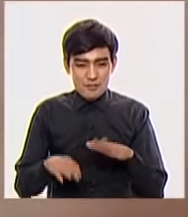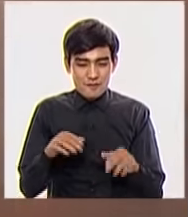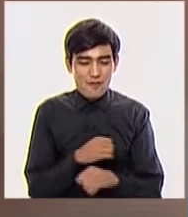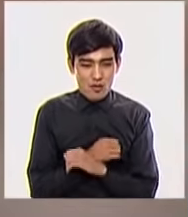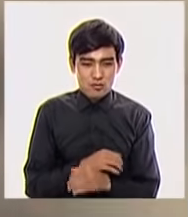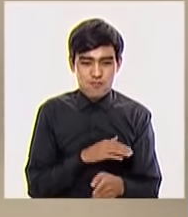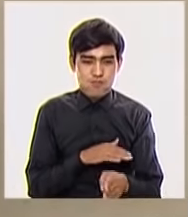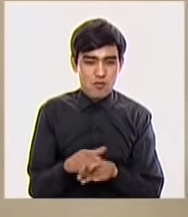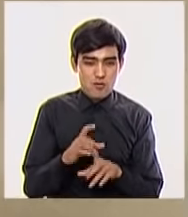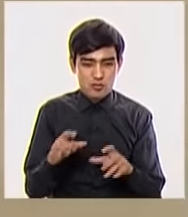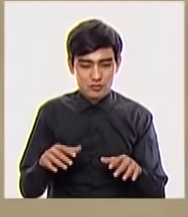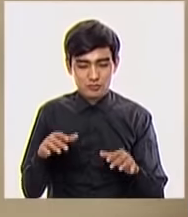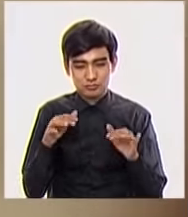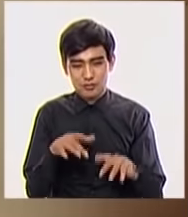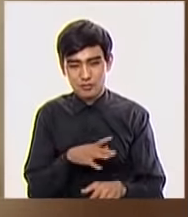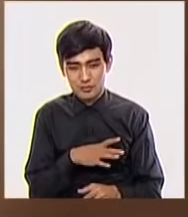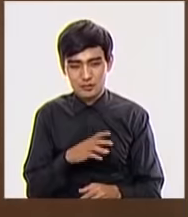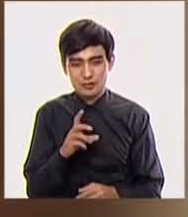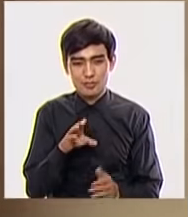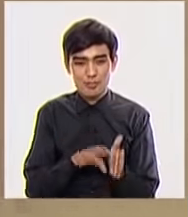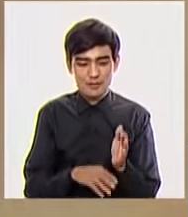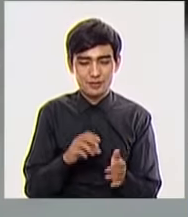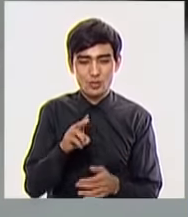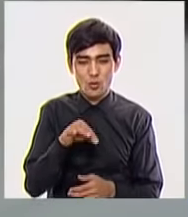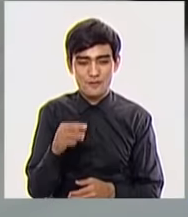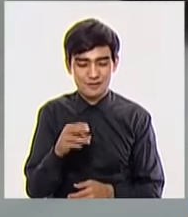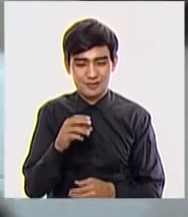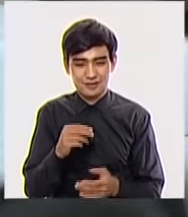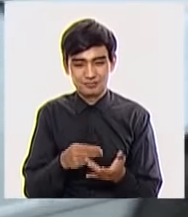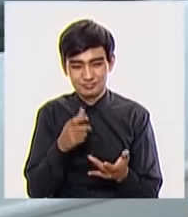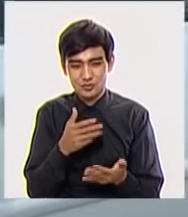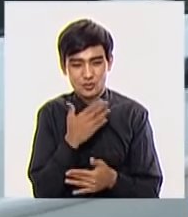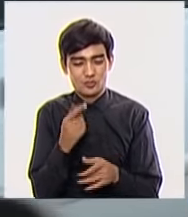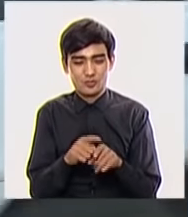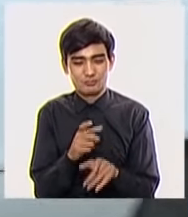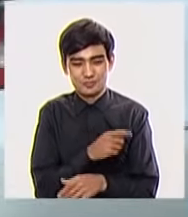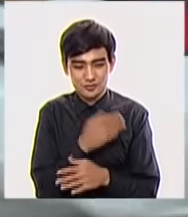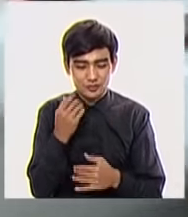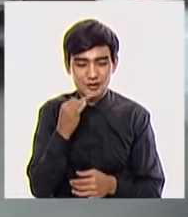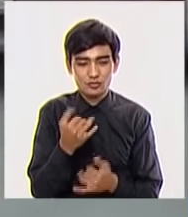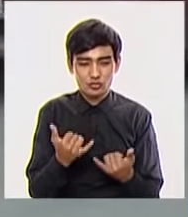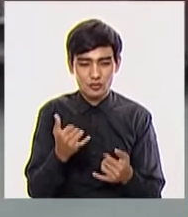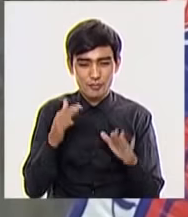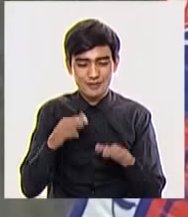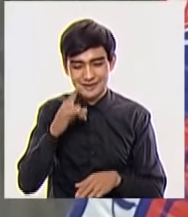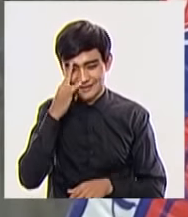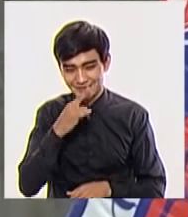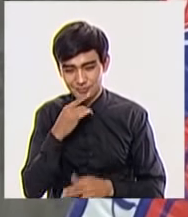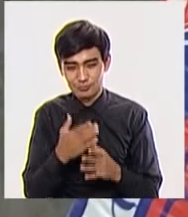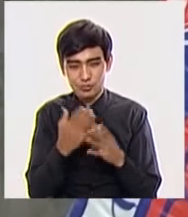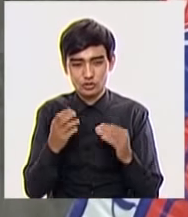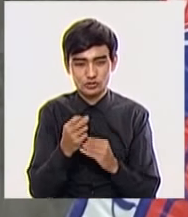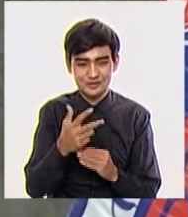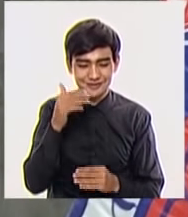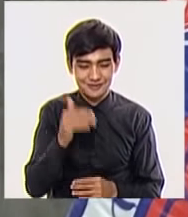по-прежнему были забиты людьми без определения ковид-статуса. По данным Национальной палаты предпринимателей, на сегодня в Казахстане больше